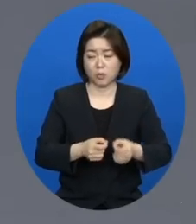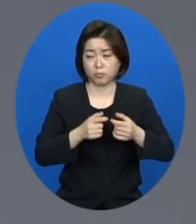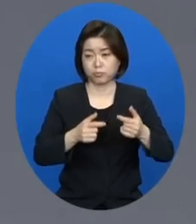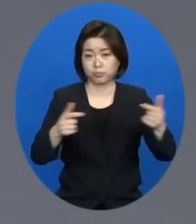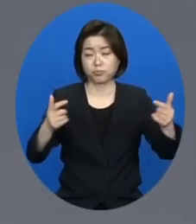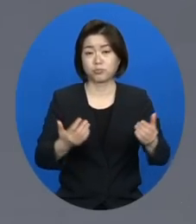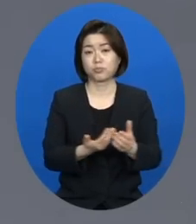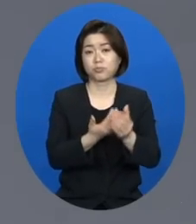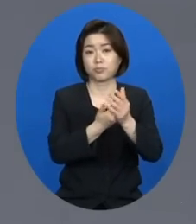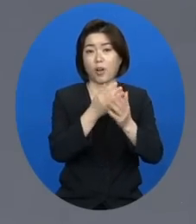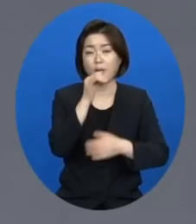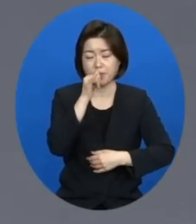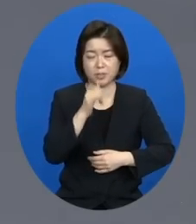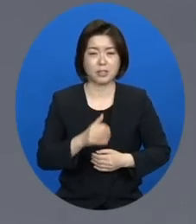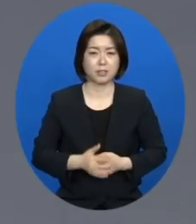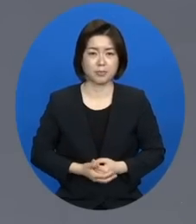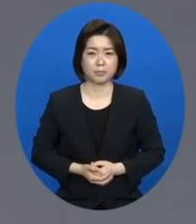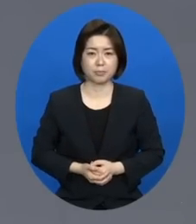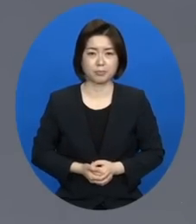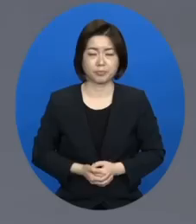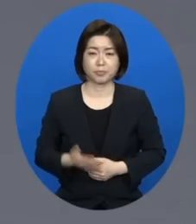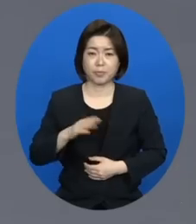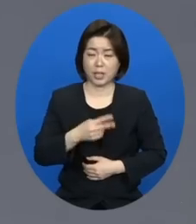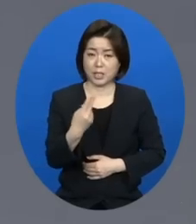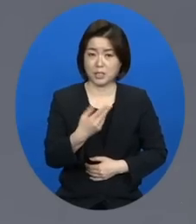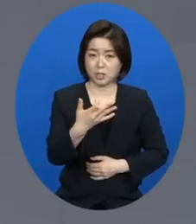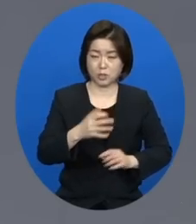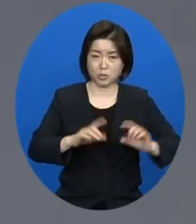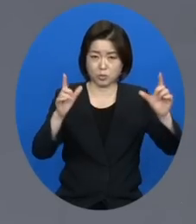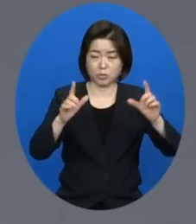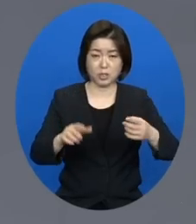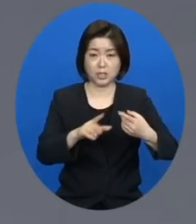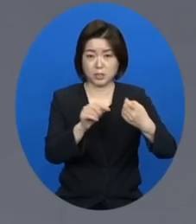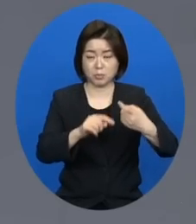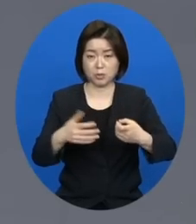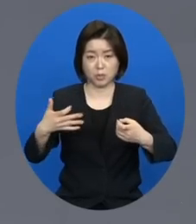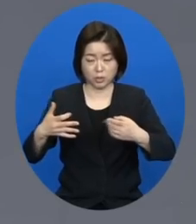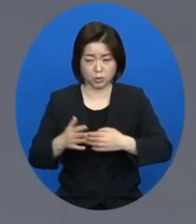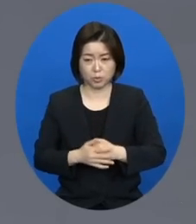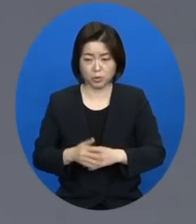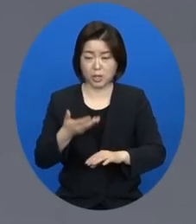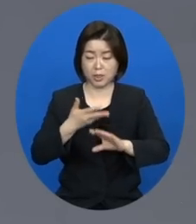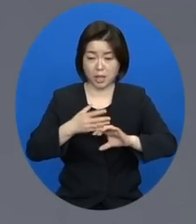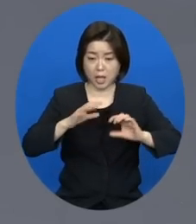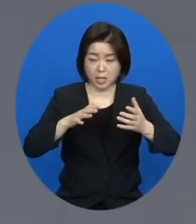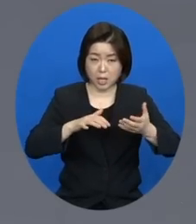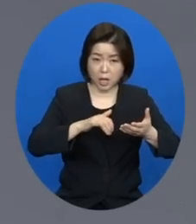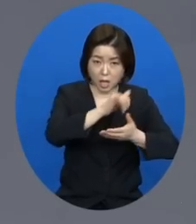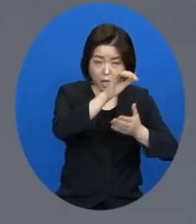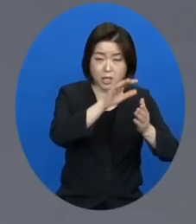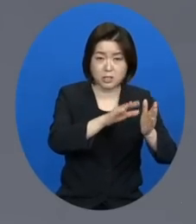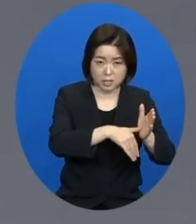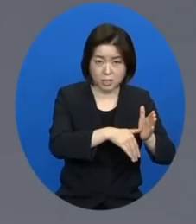은혜가 있었습니다. 그런데 2019년 11월 19일에 이 장로님께서 해외 출장을 간 사이에